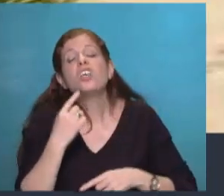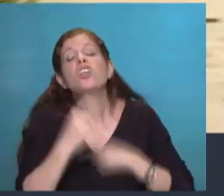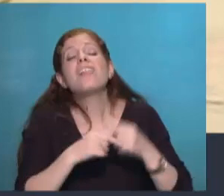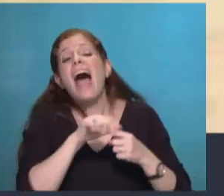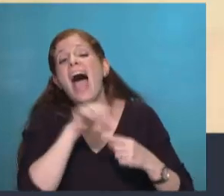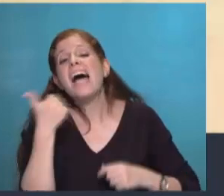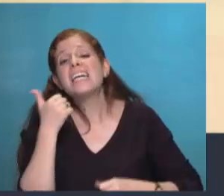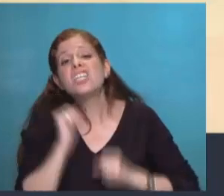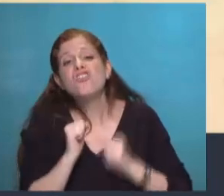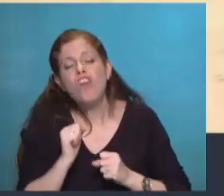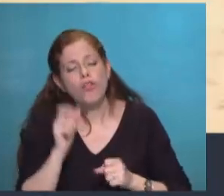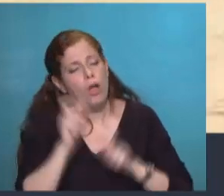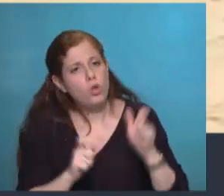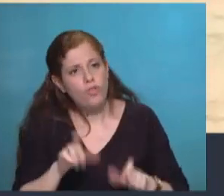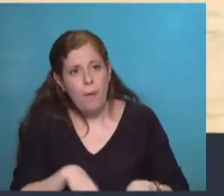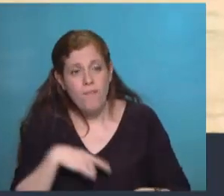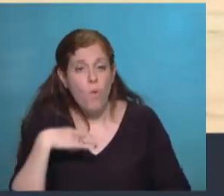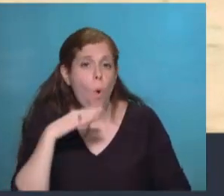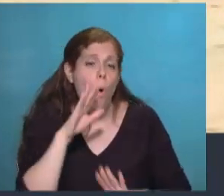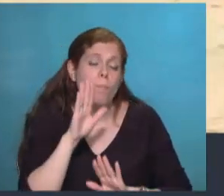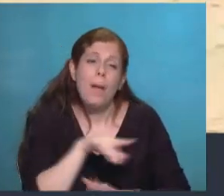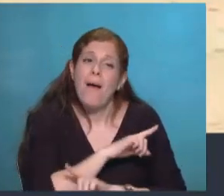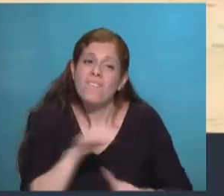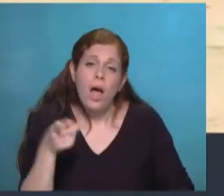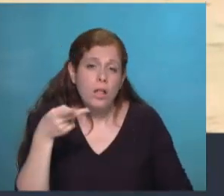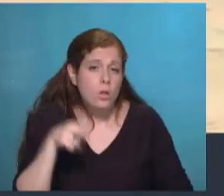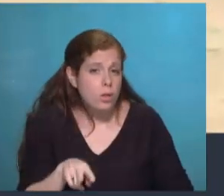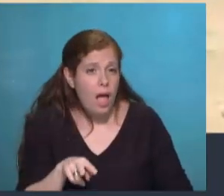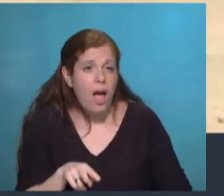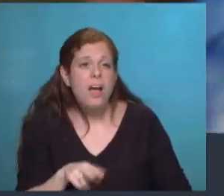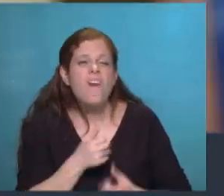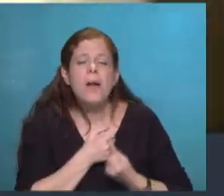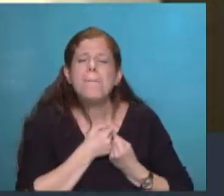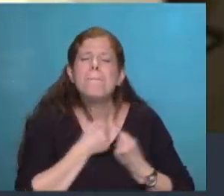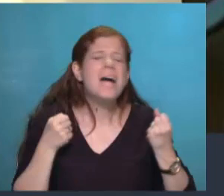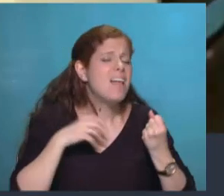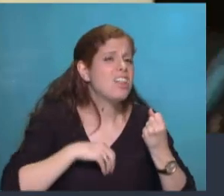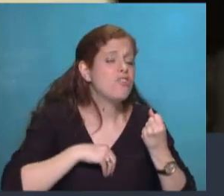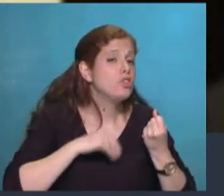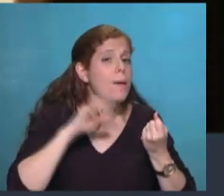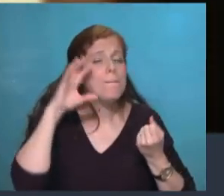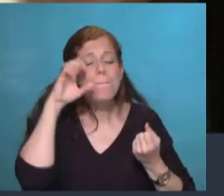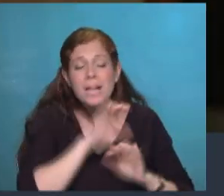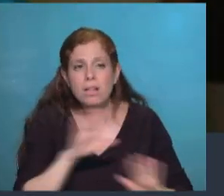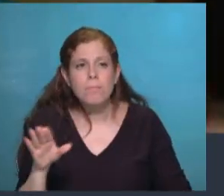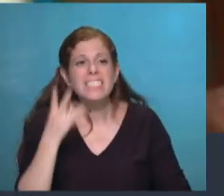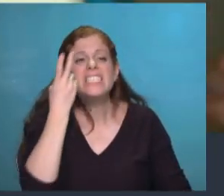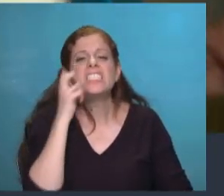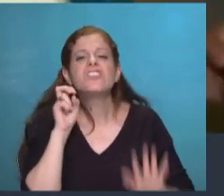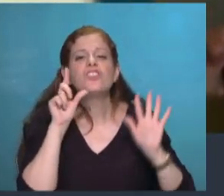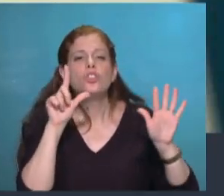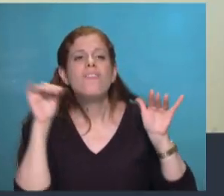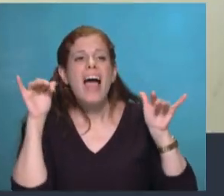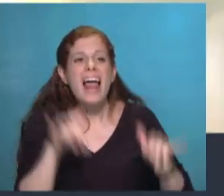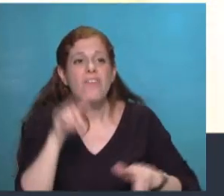התושבים, אמנם איש לא נהרג כאן, אבל המתח הנפשי הגיע לשיא בלתי נתפס. 27,000 תושבים פנו